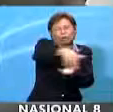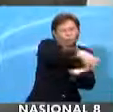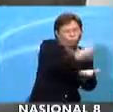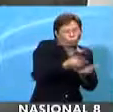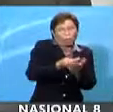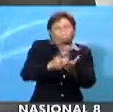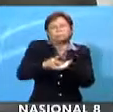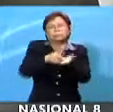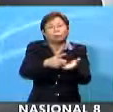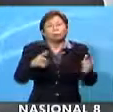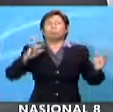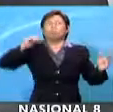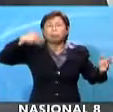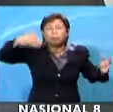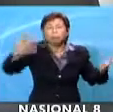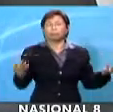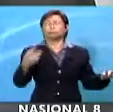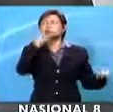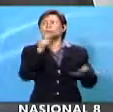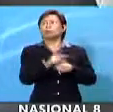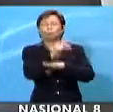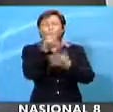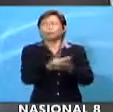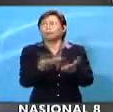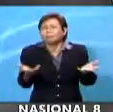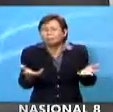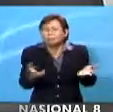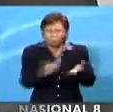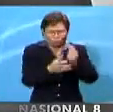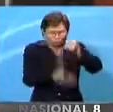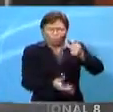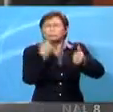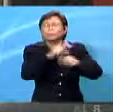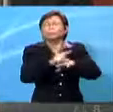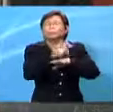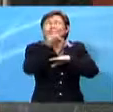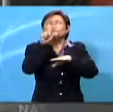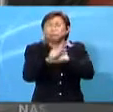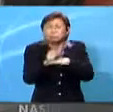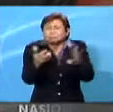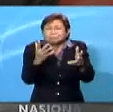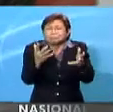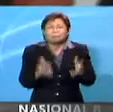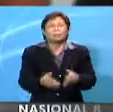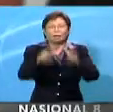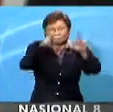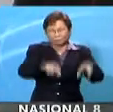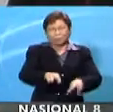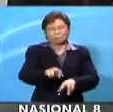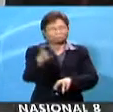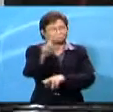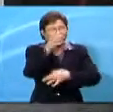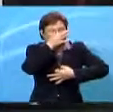Dan besok mana kita nak tahu siapa yang guna donation tersebut. Dalam pada itu, rakyat diminta tidak